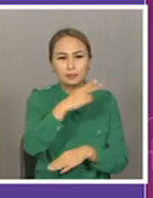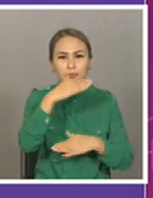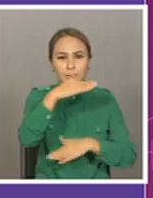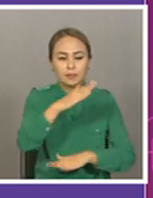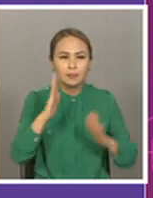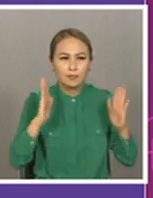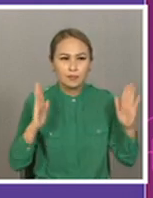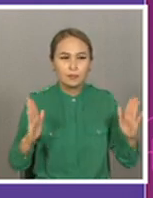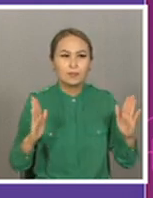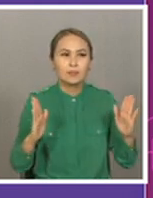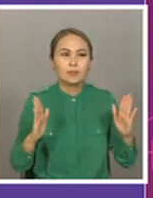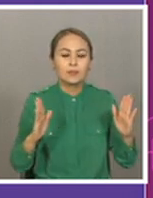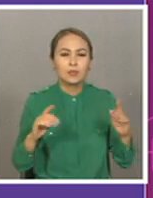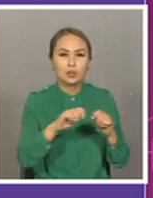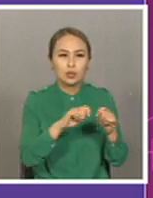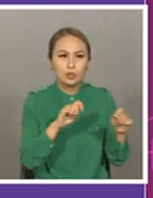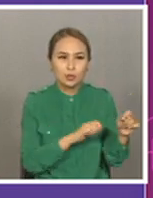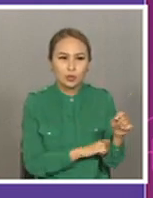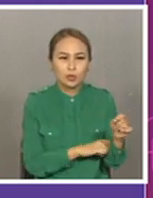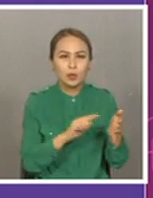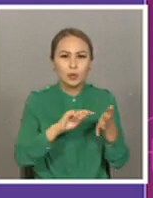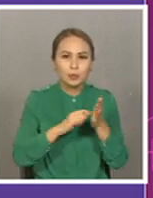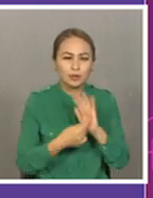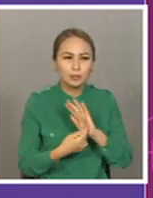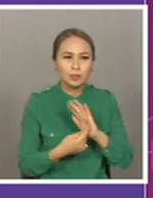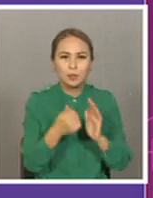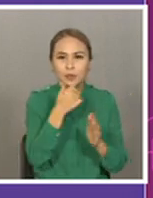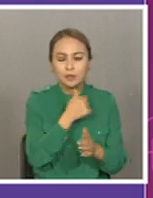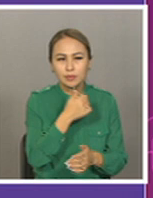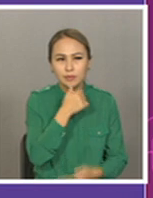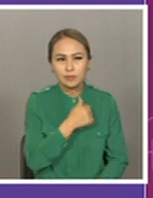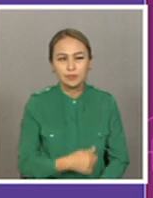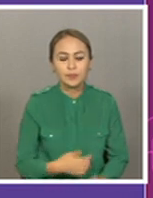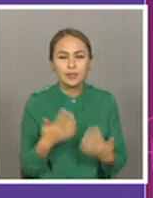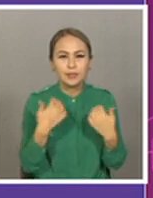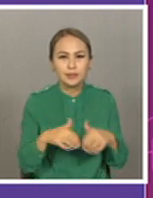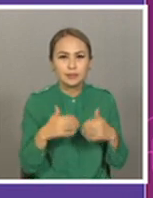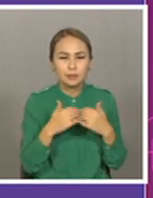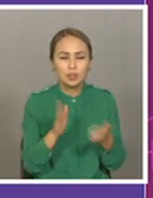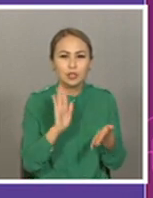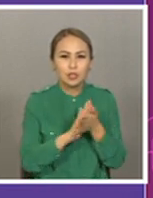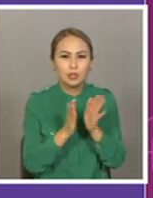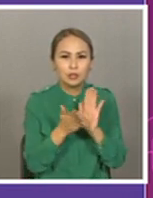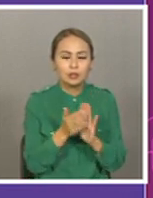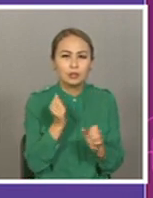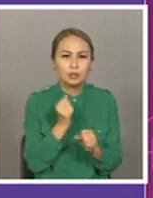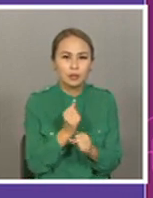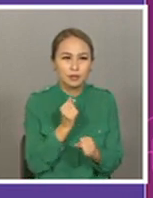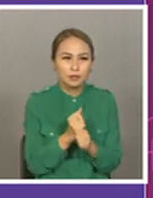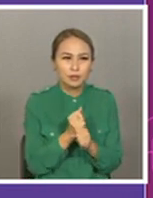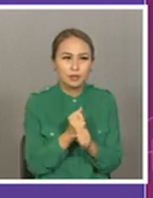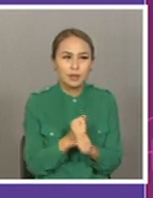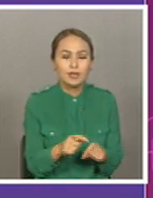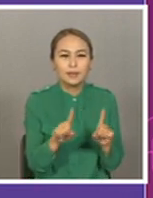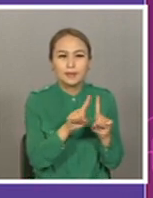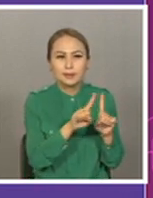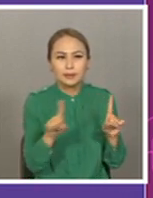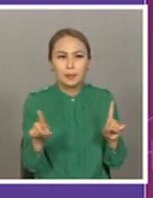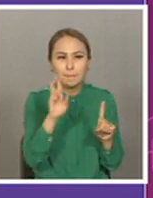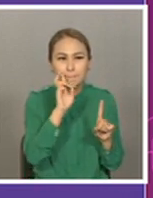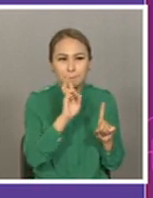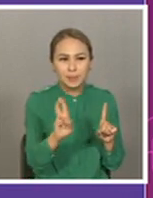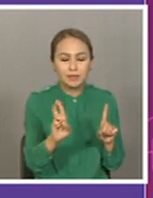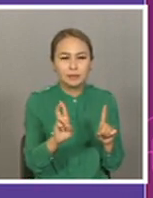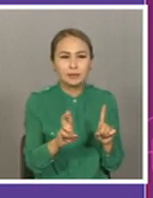бұрыштың енін ұзындығына көбейтіп көрейік. Есептің шартын құрайық. Ені B